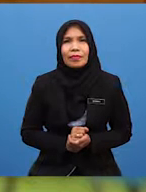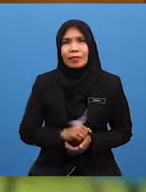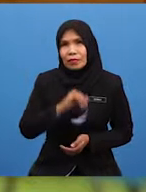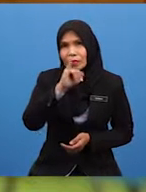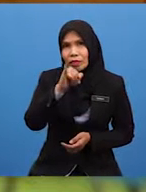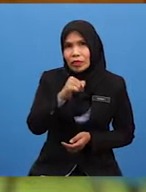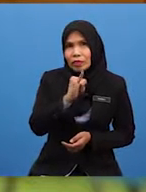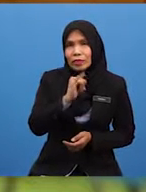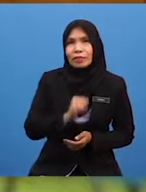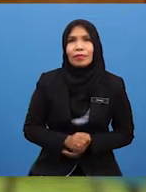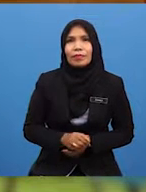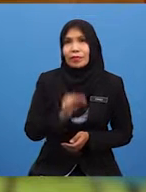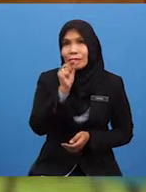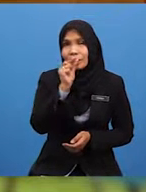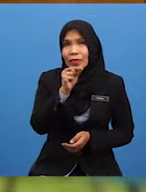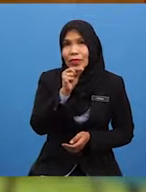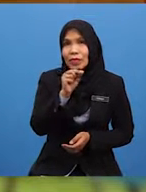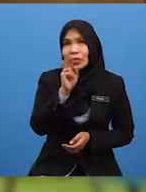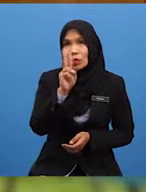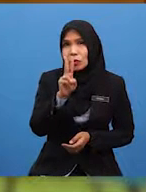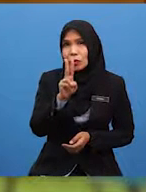J titik